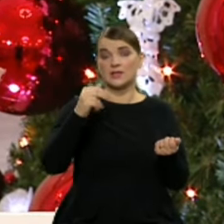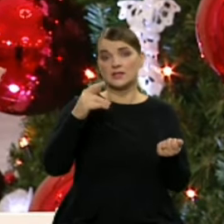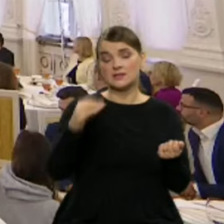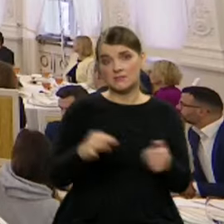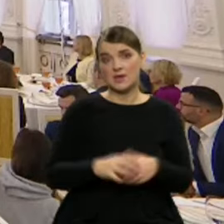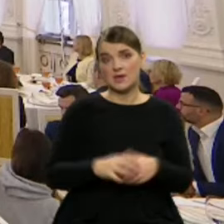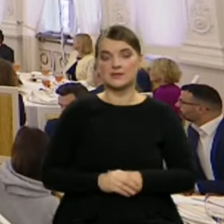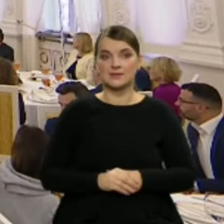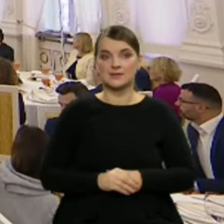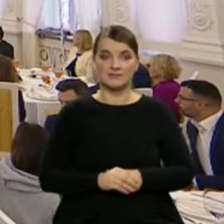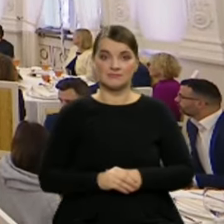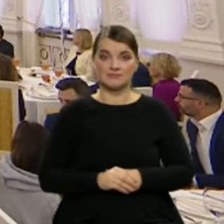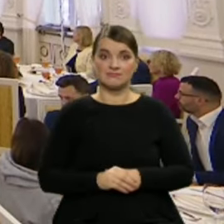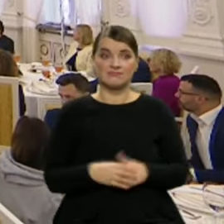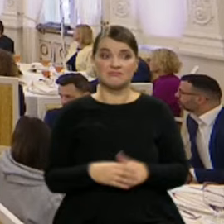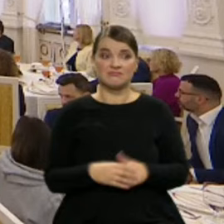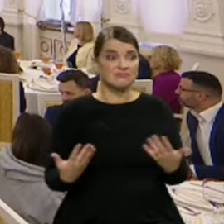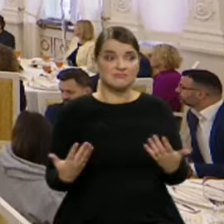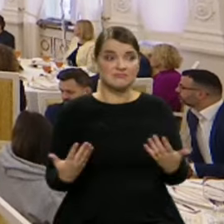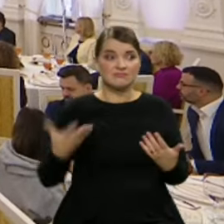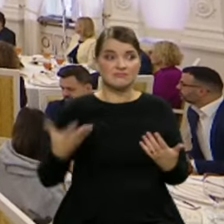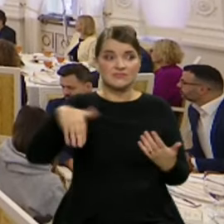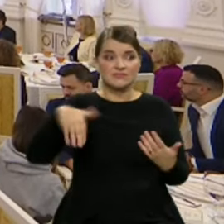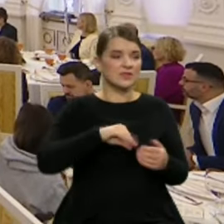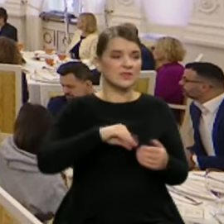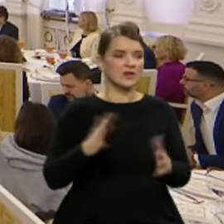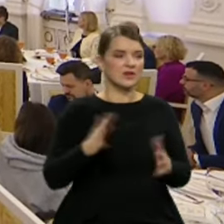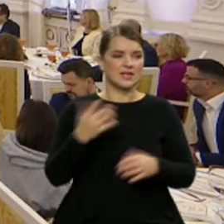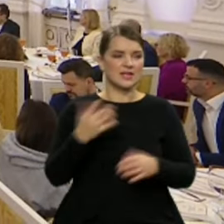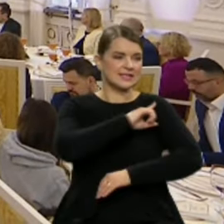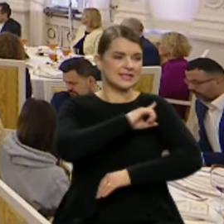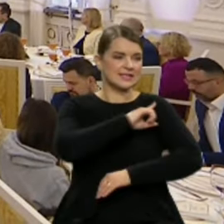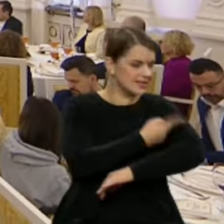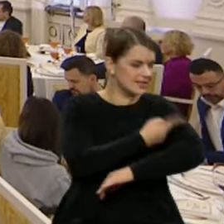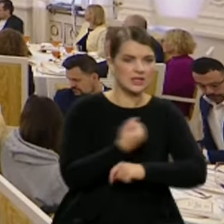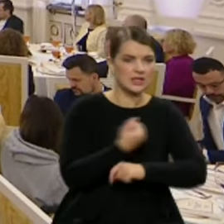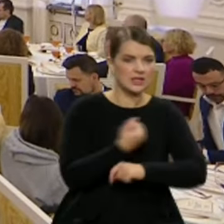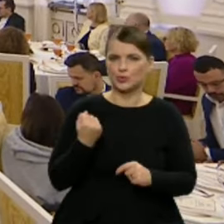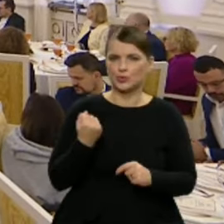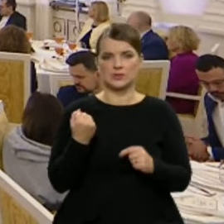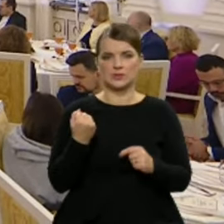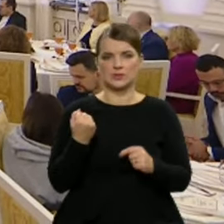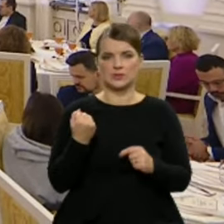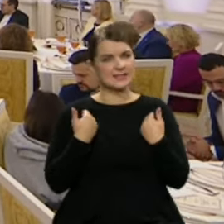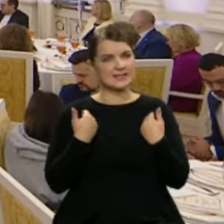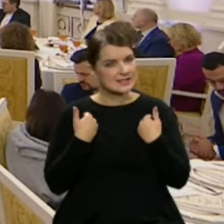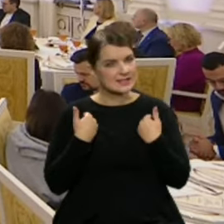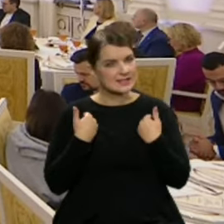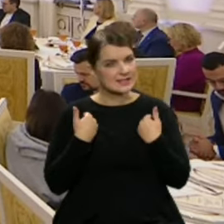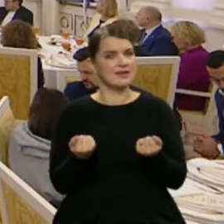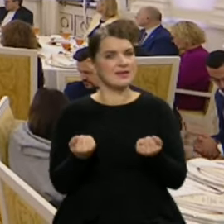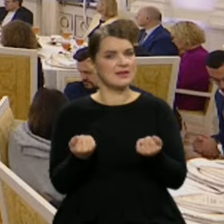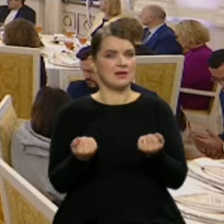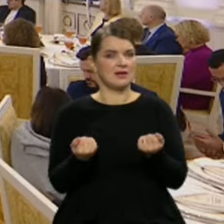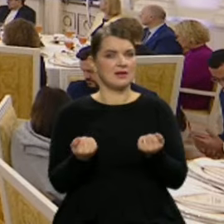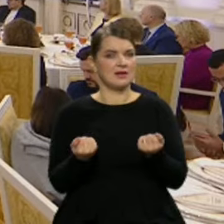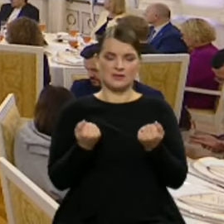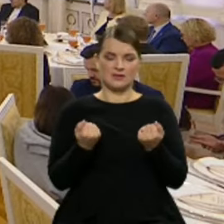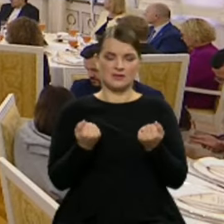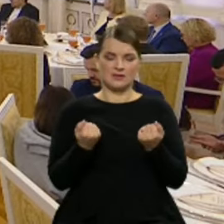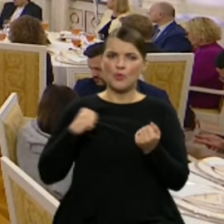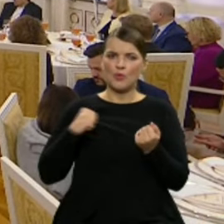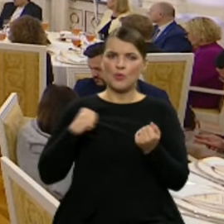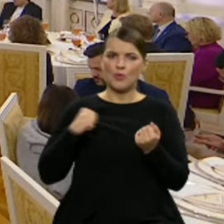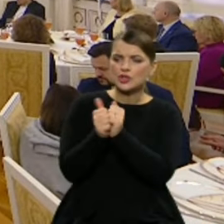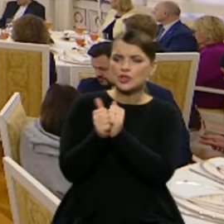nu, kai mes esam ir stiprus, ir sveiki, ir turim už savęs kiek žmonių, ir šalia